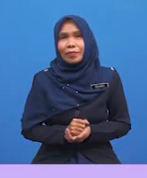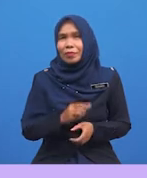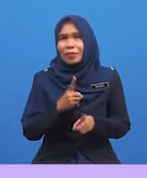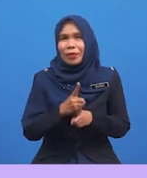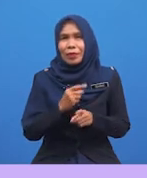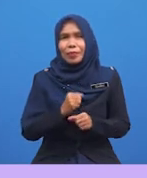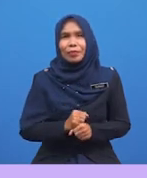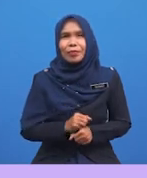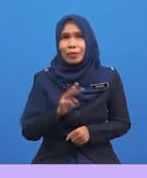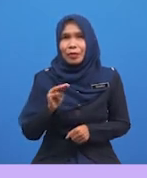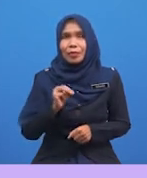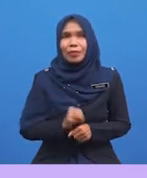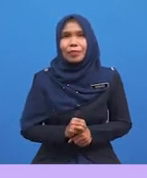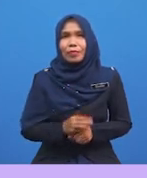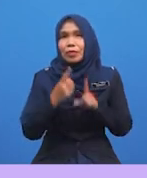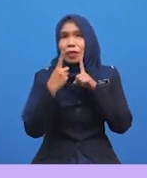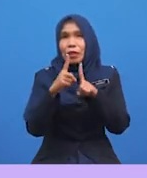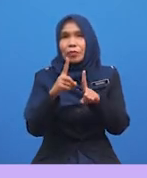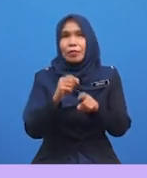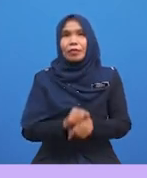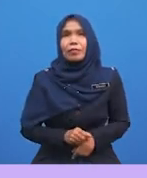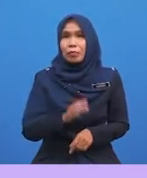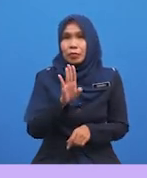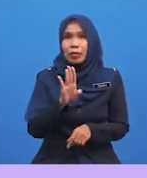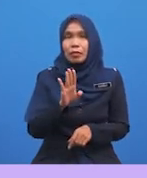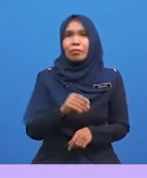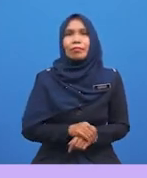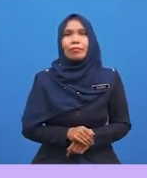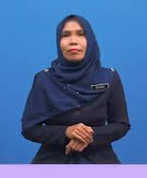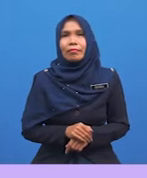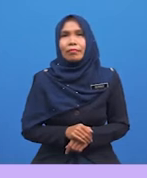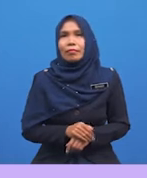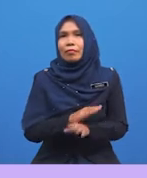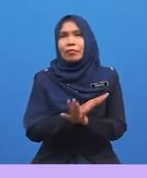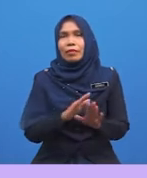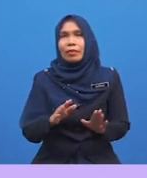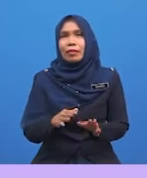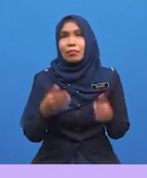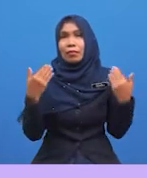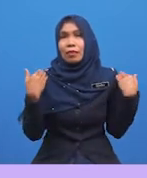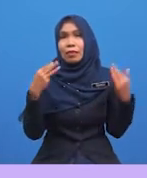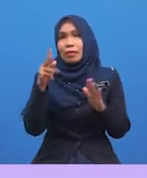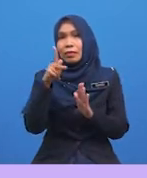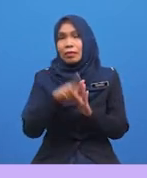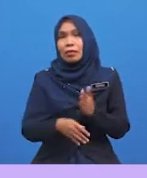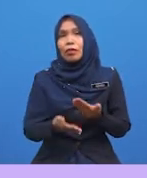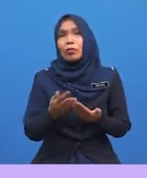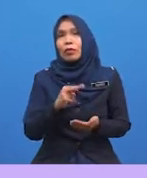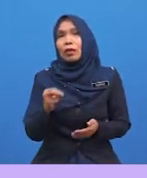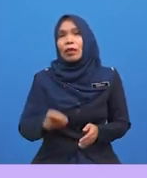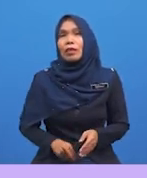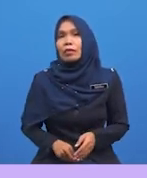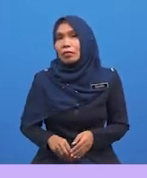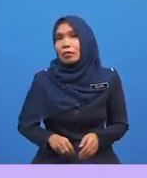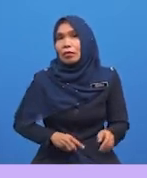Tepat sekali murid-murid. Jawapannya ialah B, tidak mempunyai kemudahan sosial yang